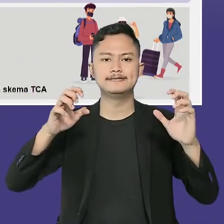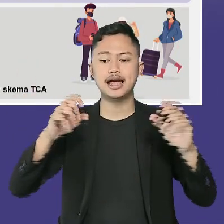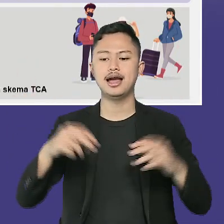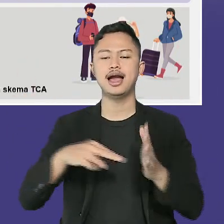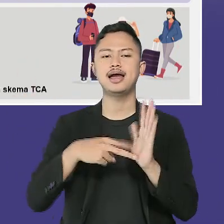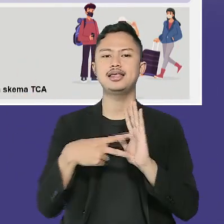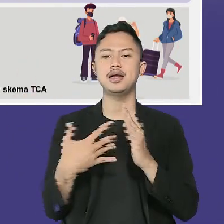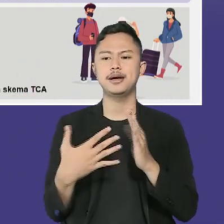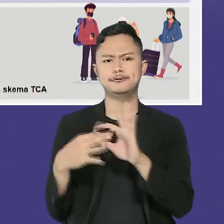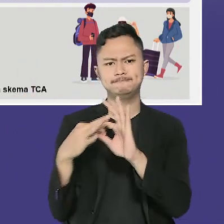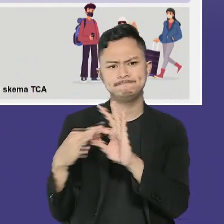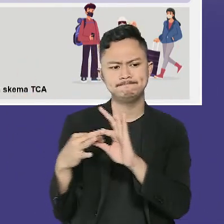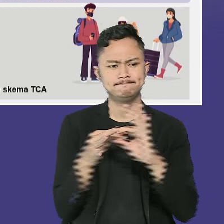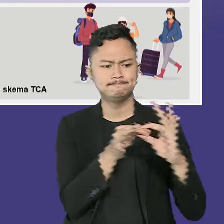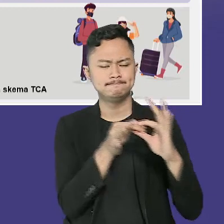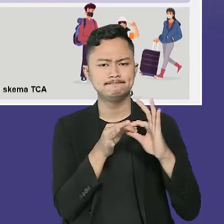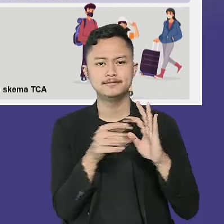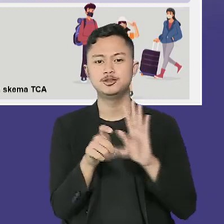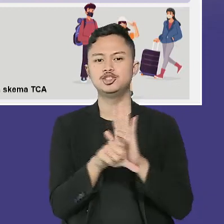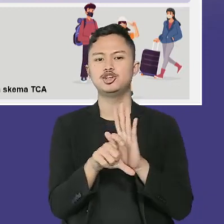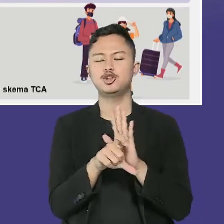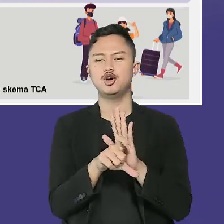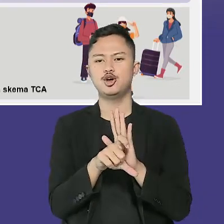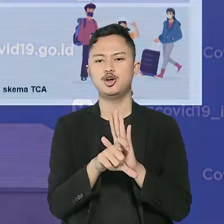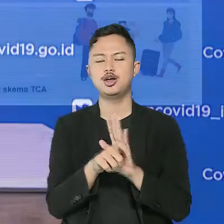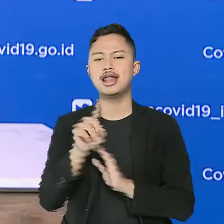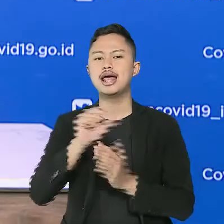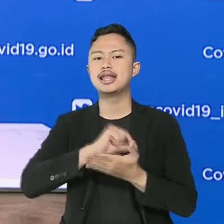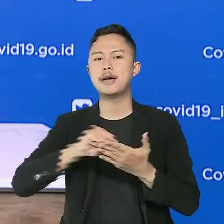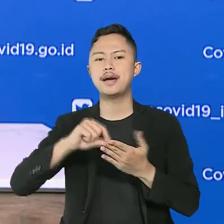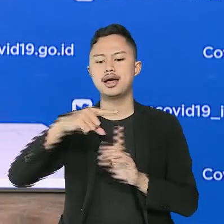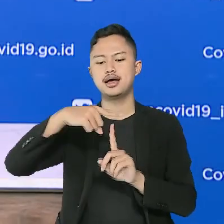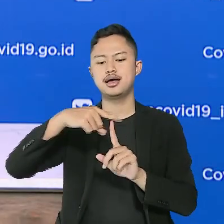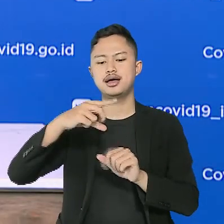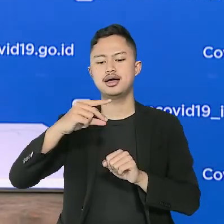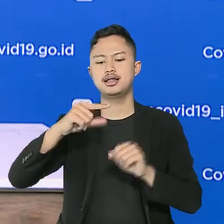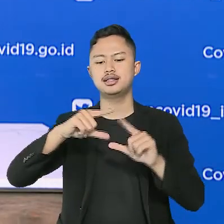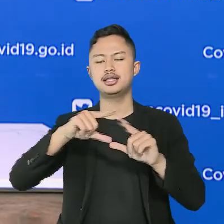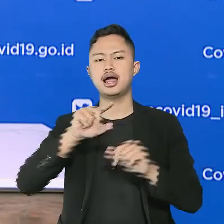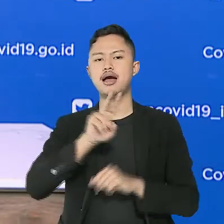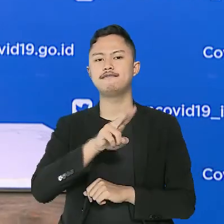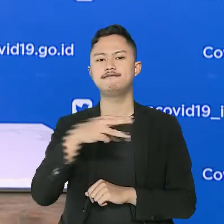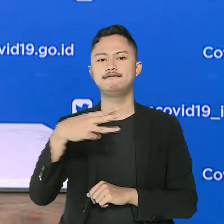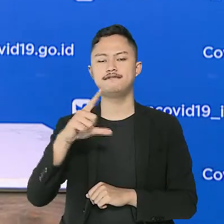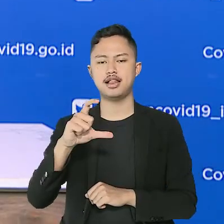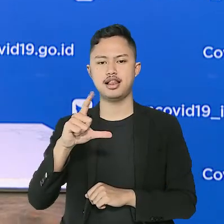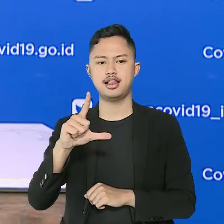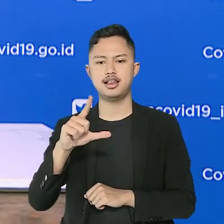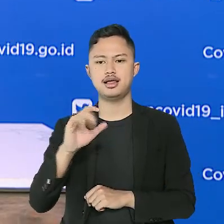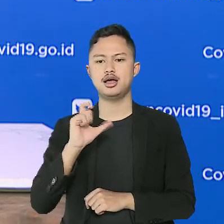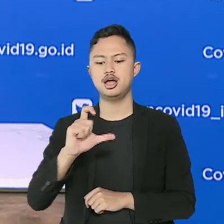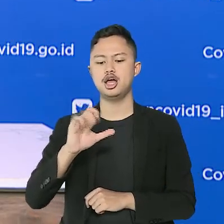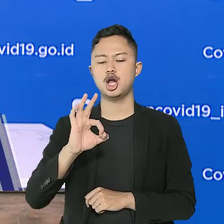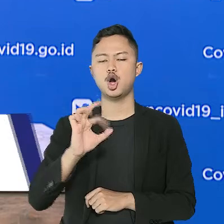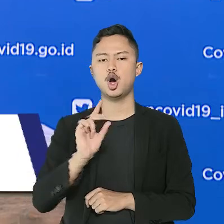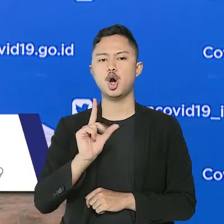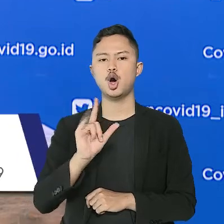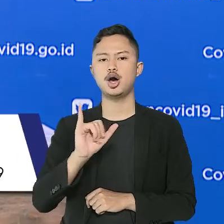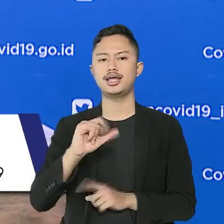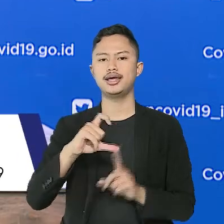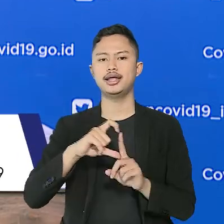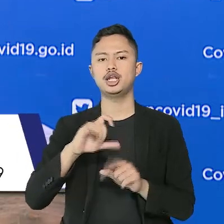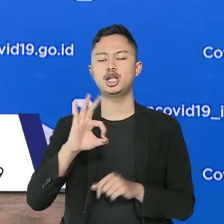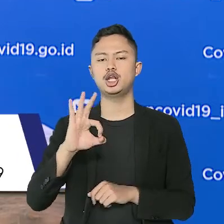bentuk kerjasama lainnya seperti Travel Corridor Arrangement atau TCA dan Vaccinated Travel Lane atau